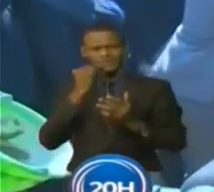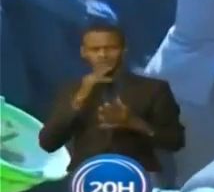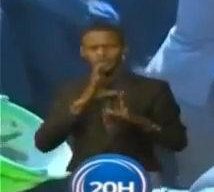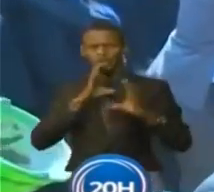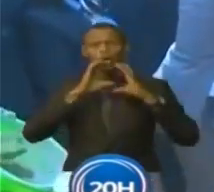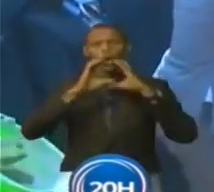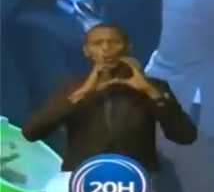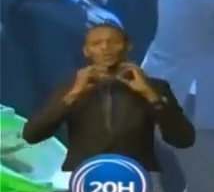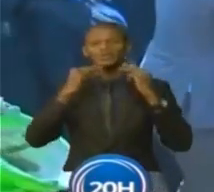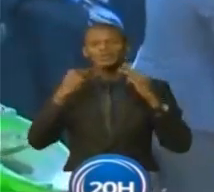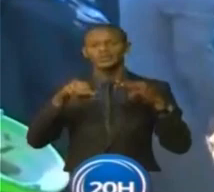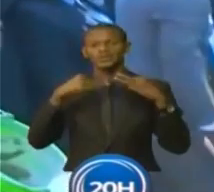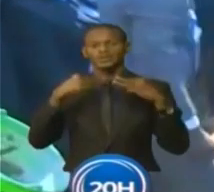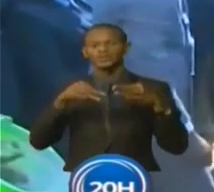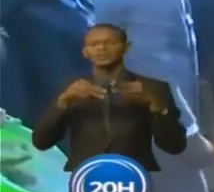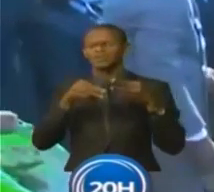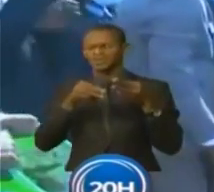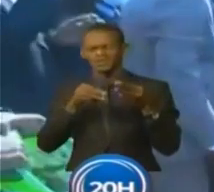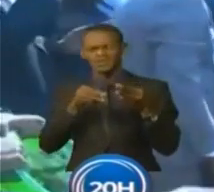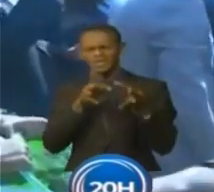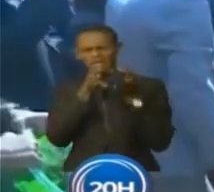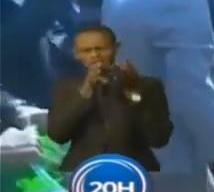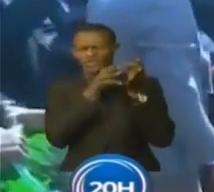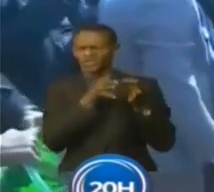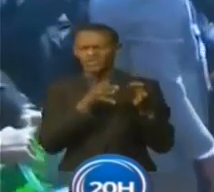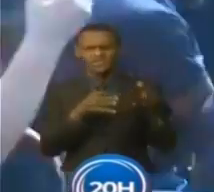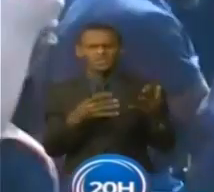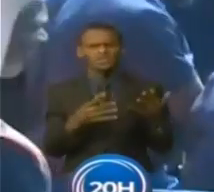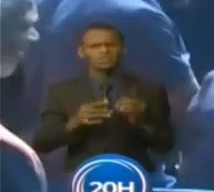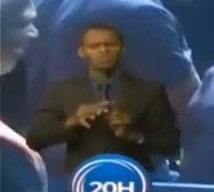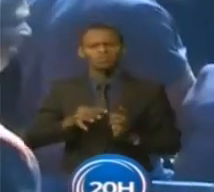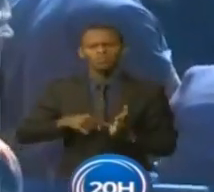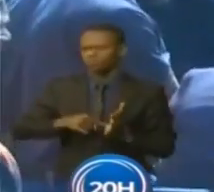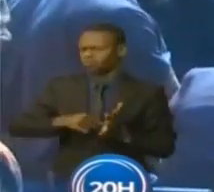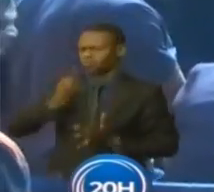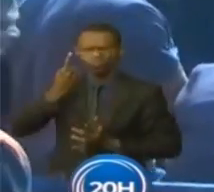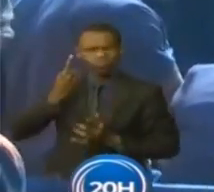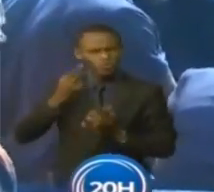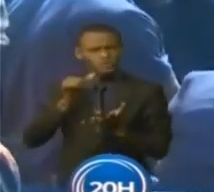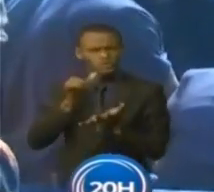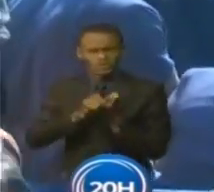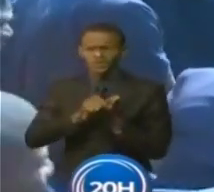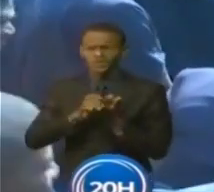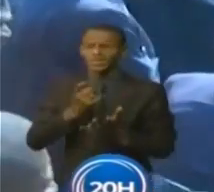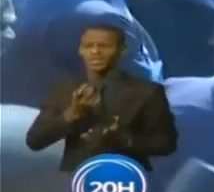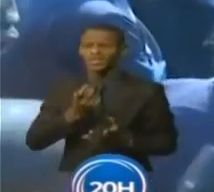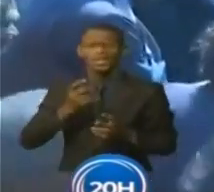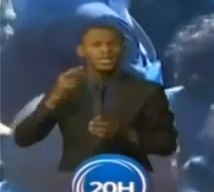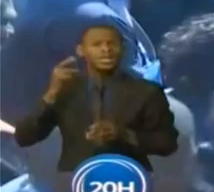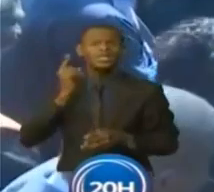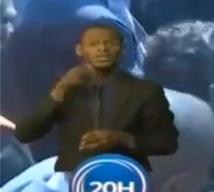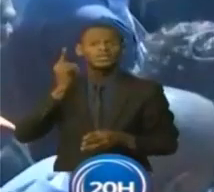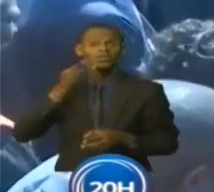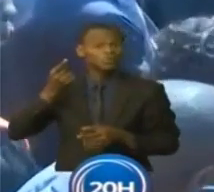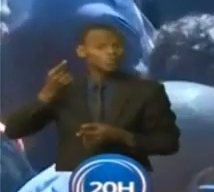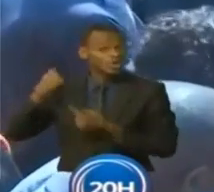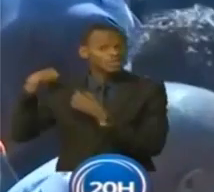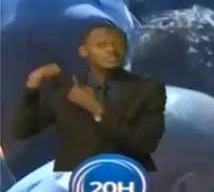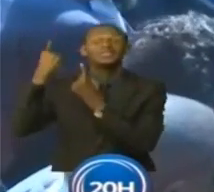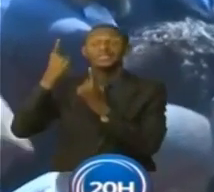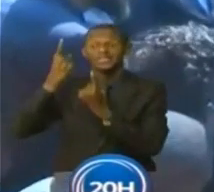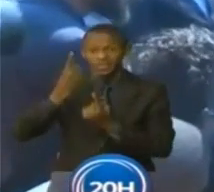première pierre par le président Félix Tshisekedi et son homologue zambien pour la construction d'un pont qui sera jeté sur la